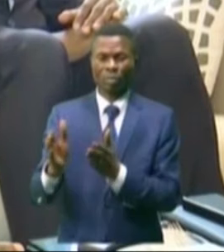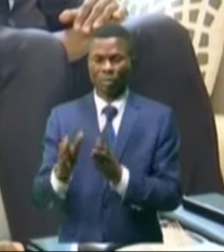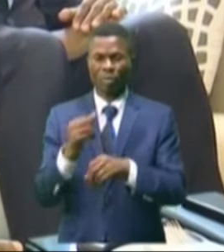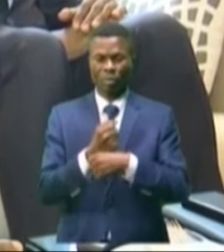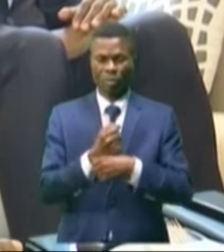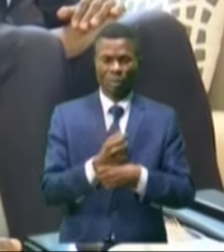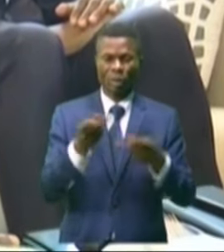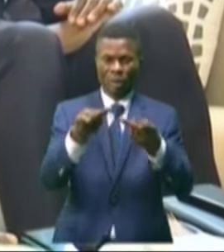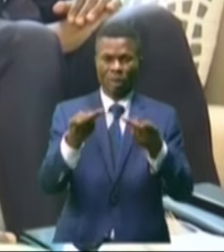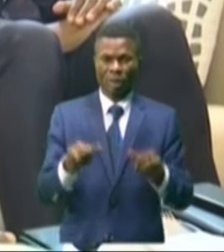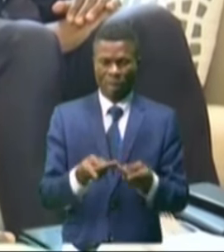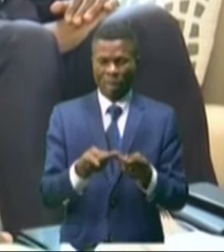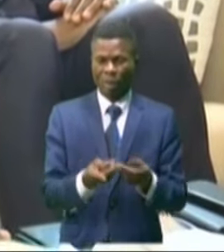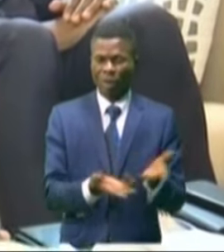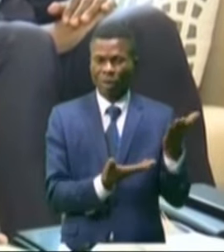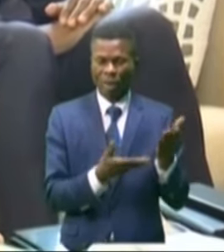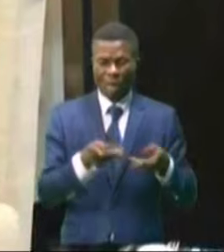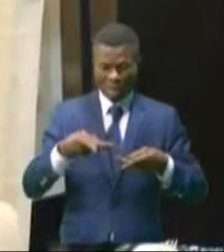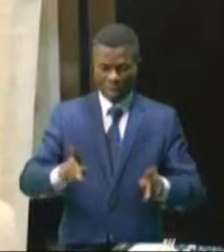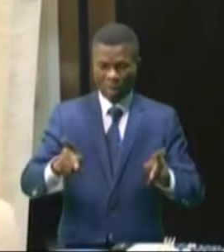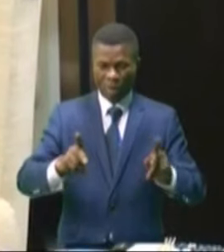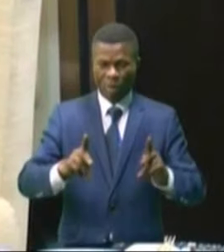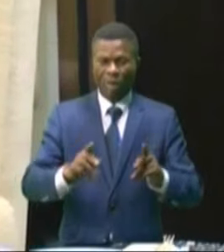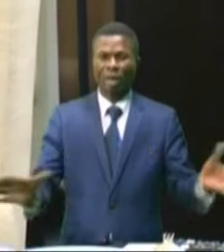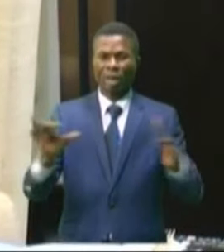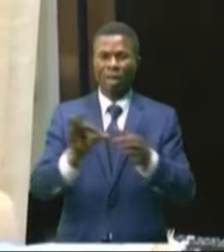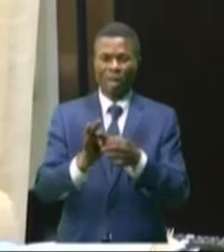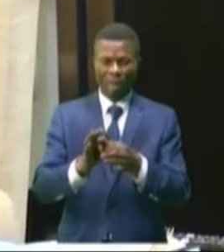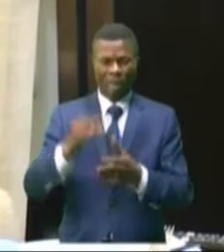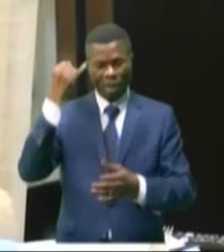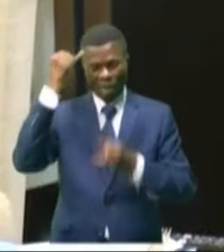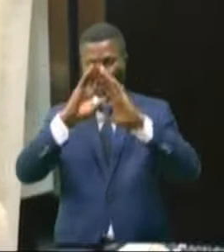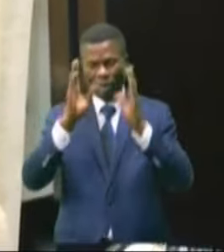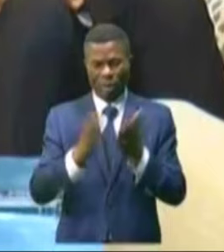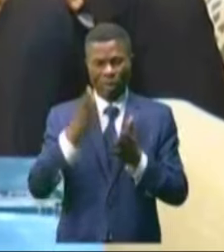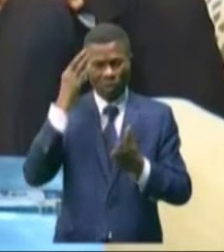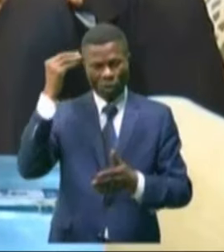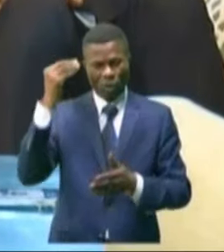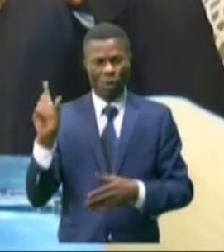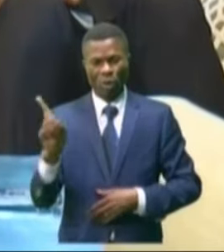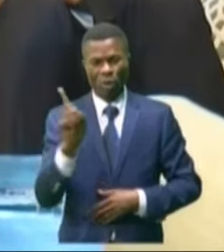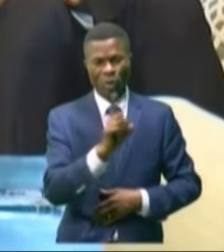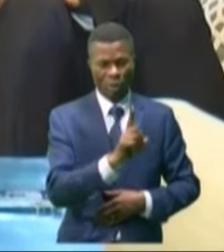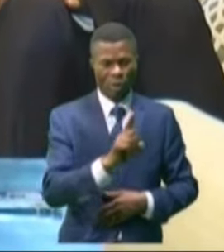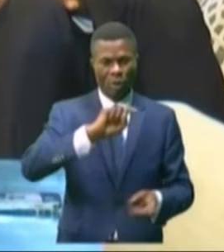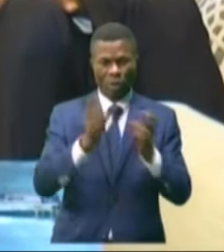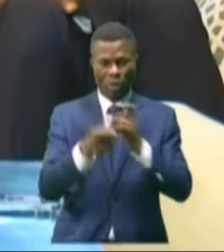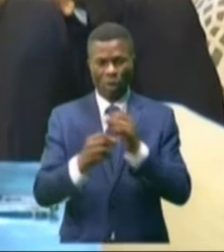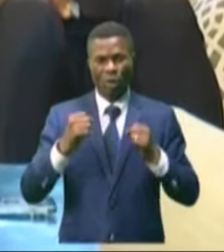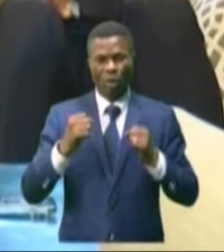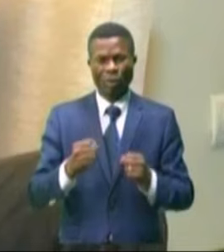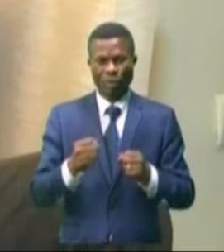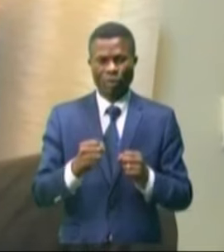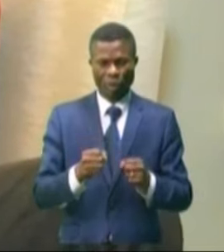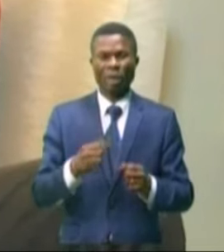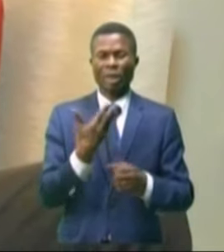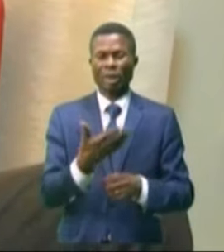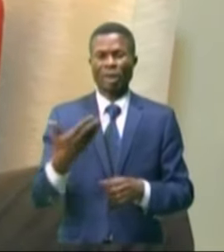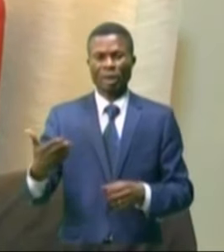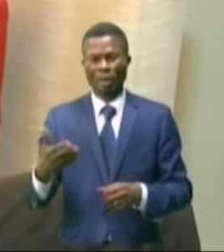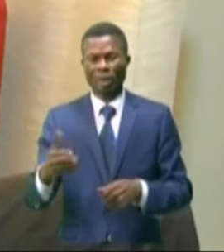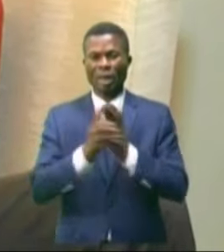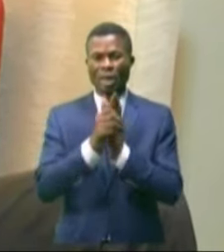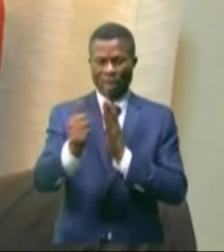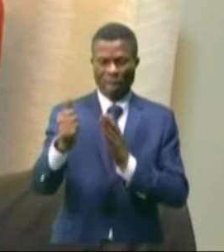d'un cadre formel devant permettre de mutualiser les efforts et expériences respectives pour améliorer l'efficacité des ressources humaines et la qualité